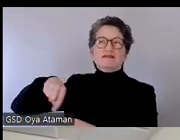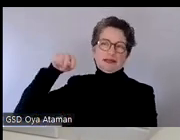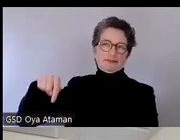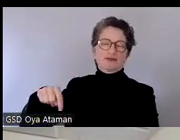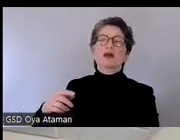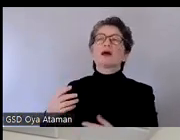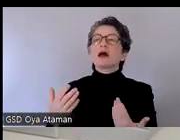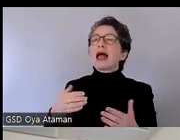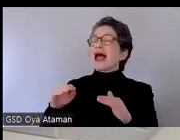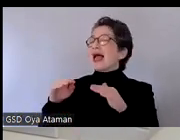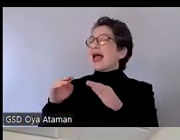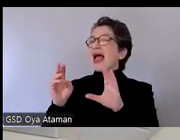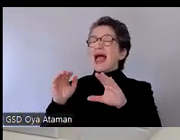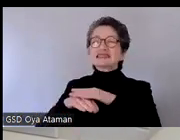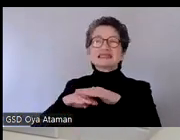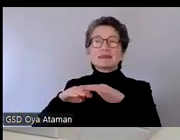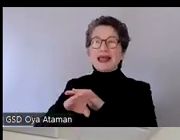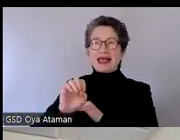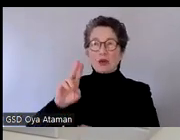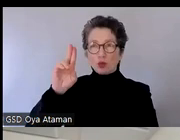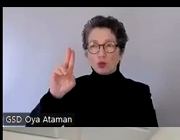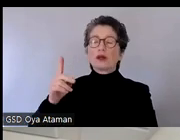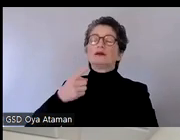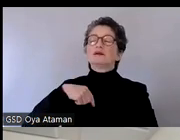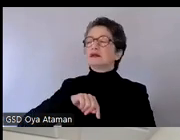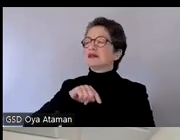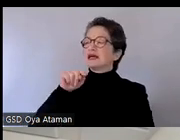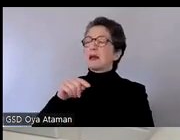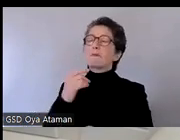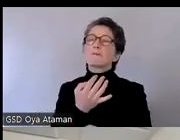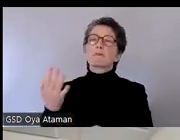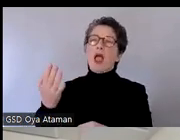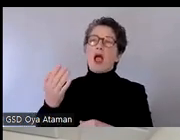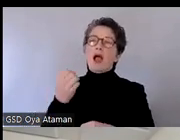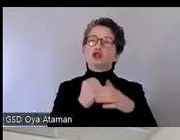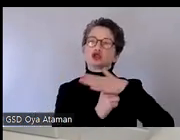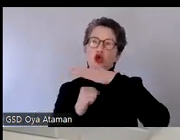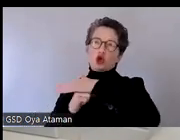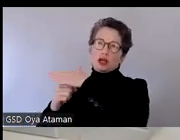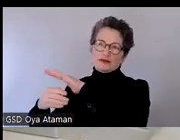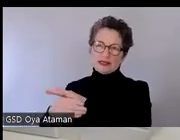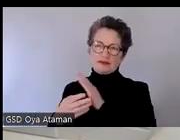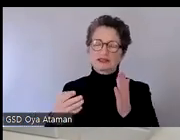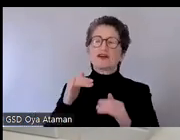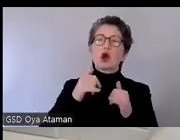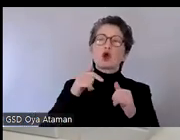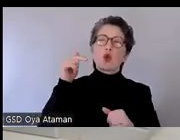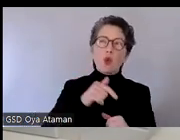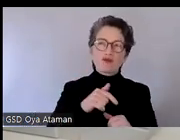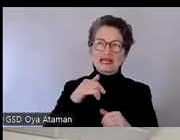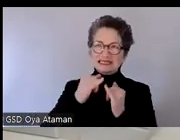Accessible EU durch drei Personen vertreten. Das ist mich, Yahya Mohammed vom Fraunhofer Institut